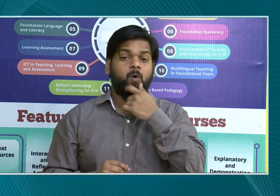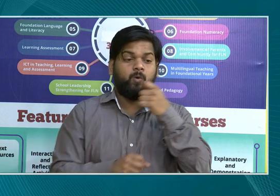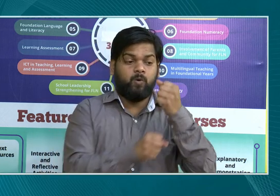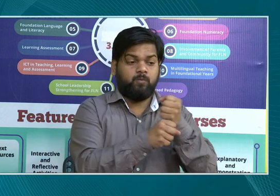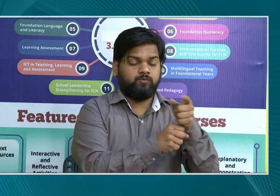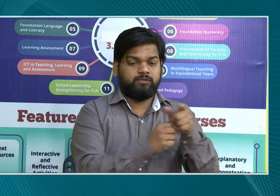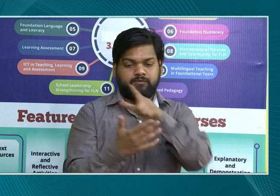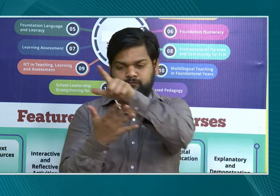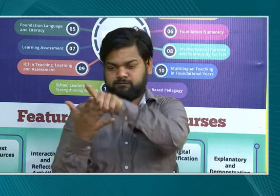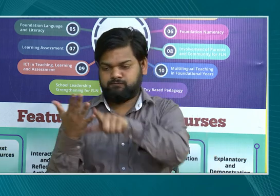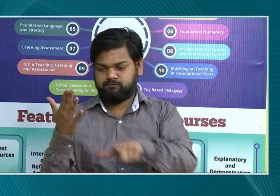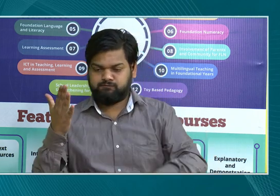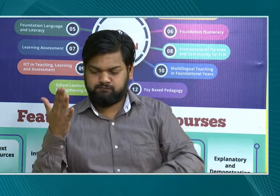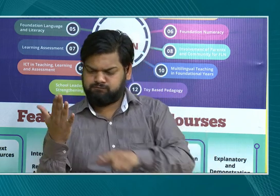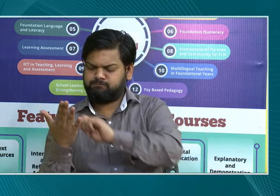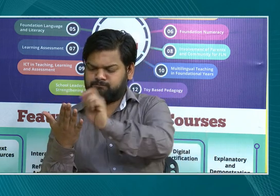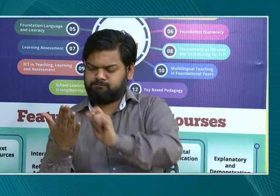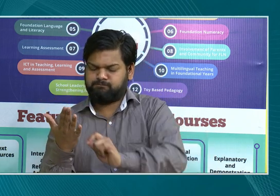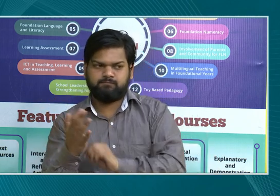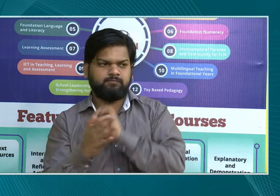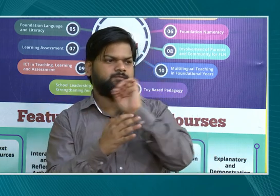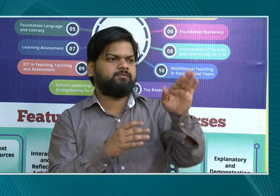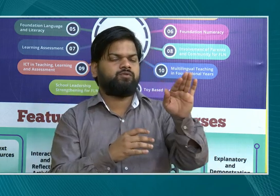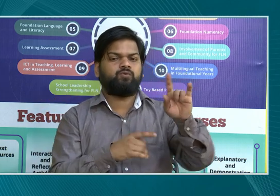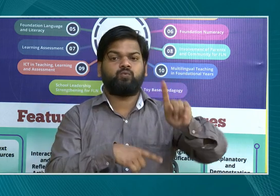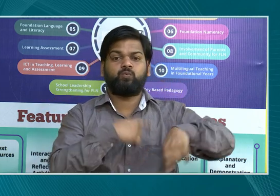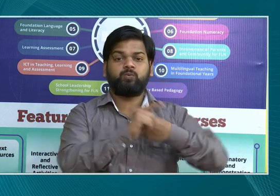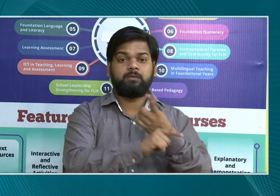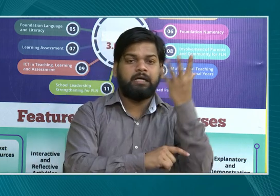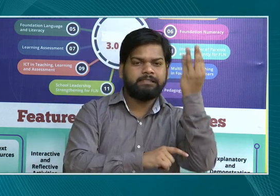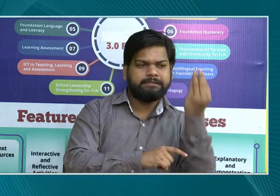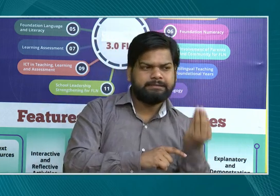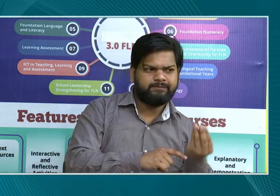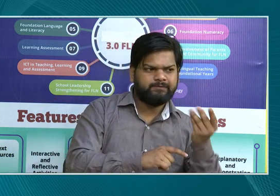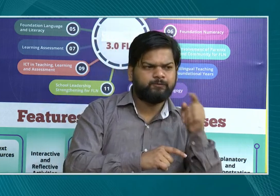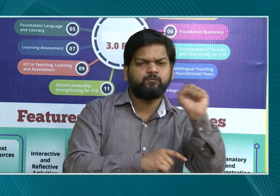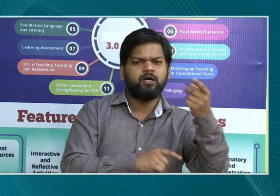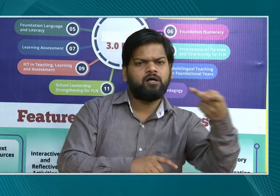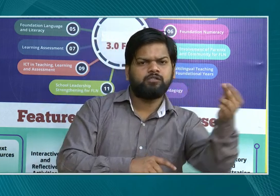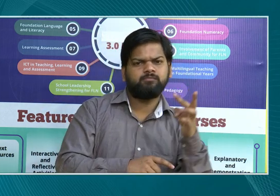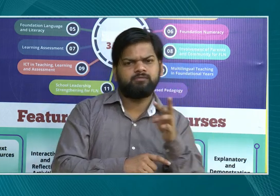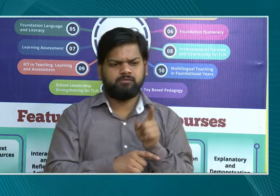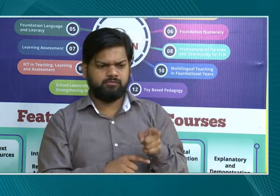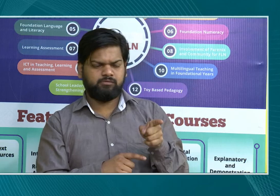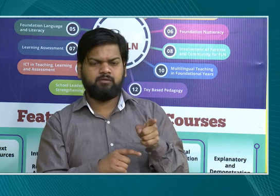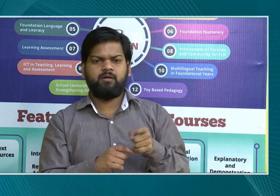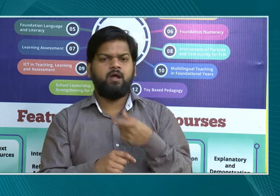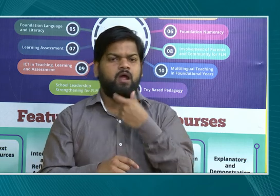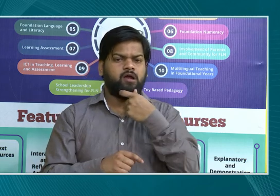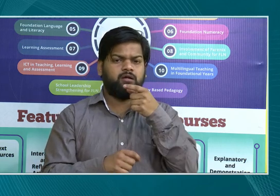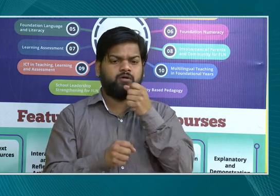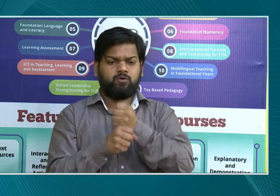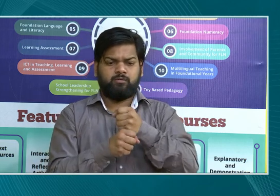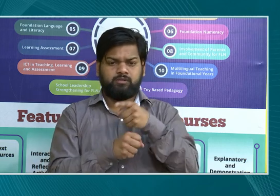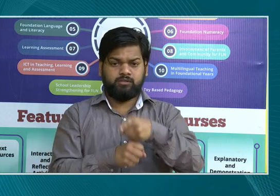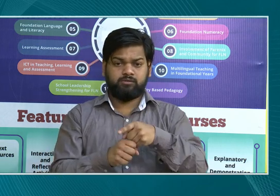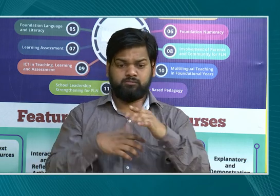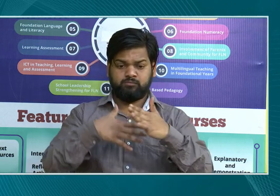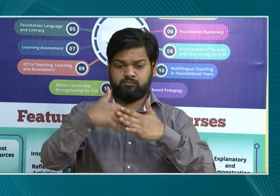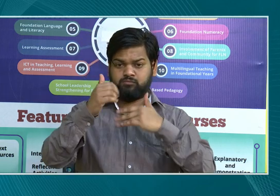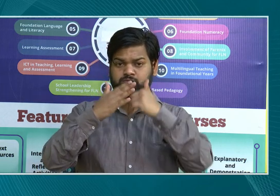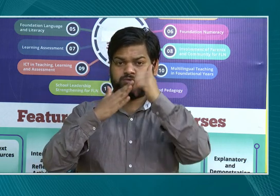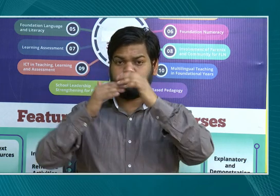को लेकिन शाम तक और उनका जवाब ए जाता है की सरका ब्रिटिश सरकार किसी भी तरह से इस जो